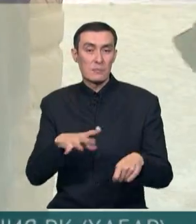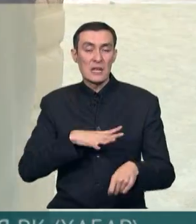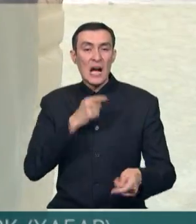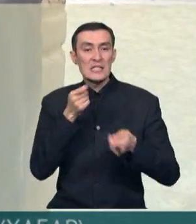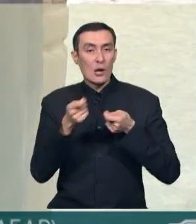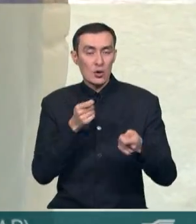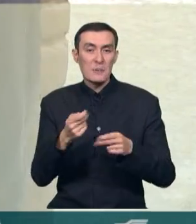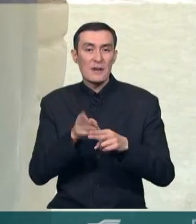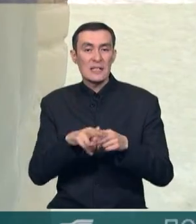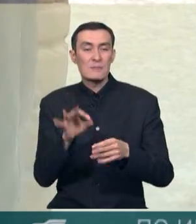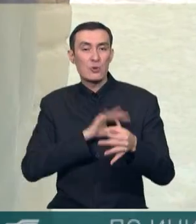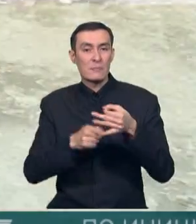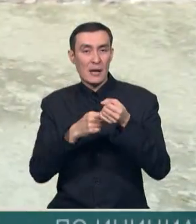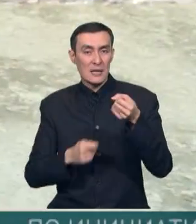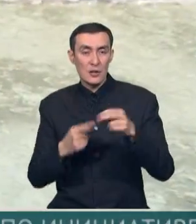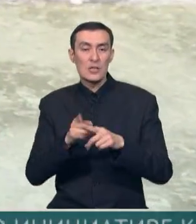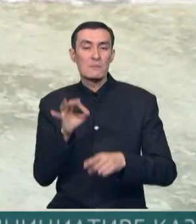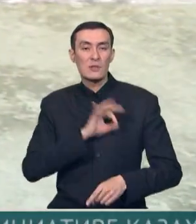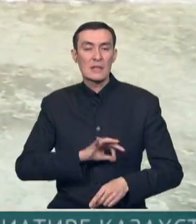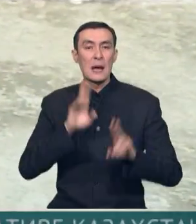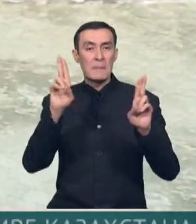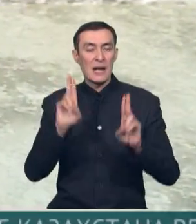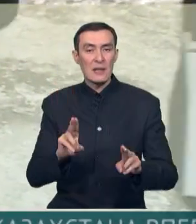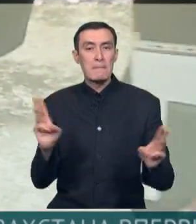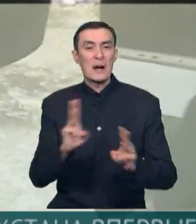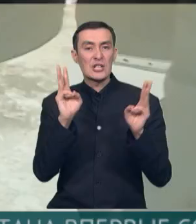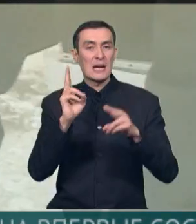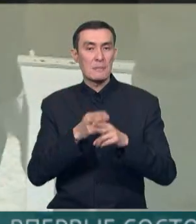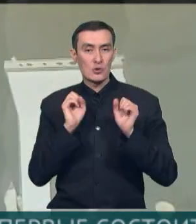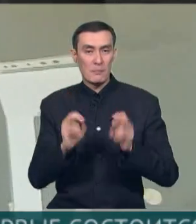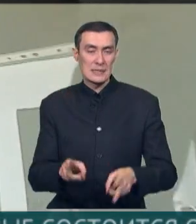быть осторожными с пиротехникой и соблюдать правила пожарной безопасности.